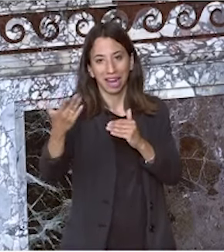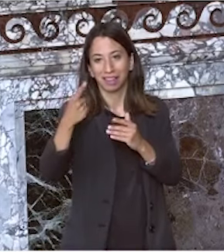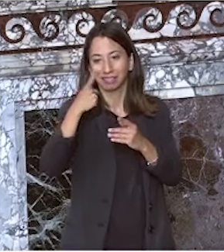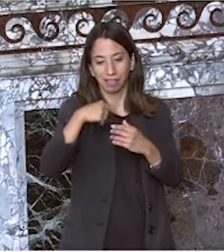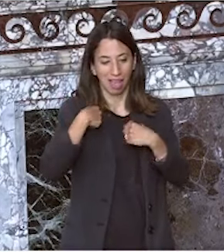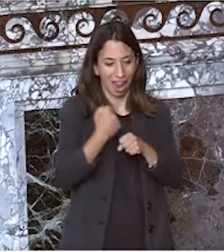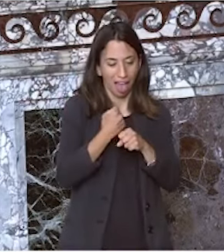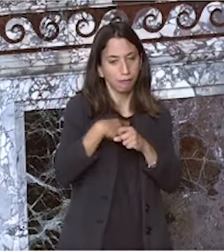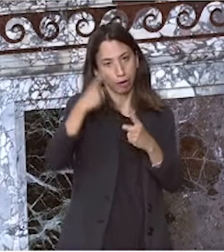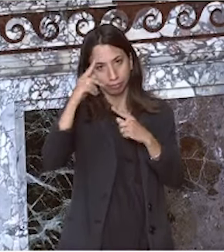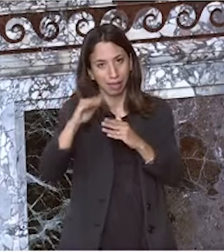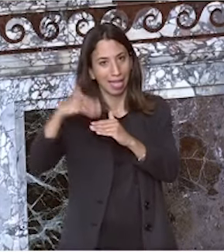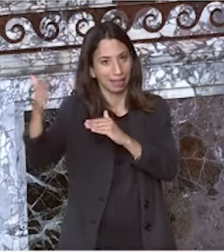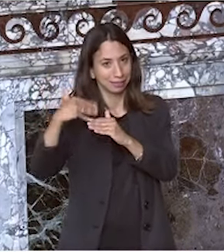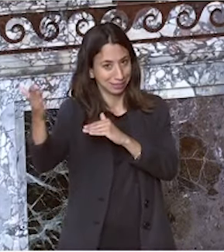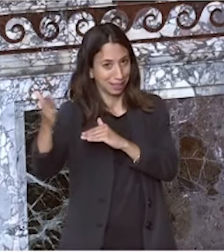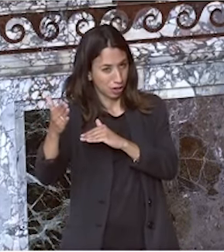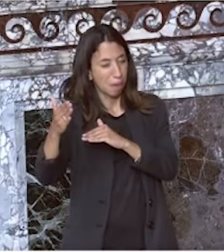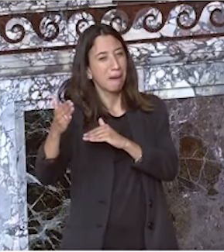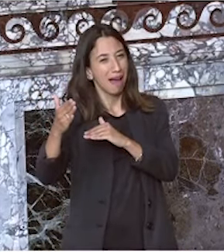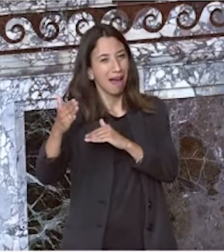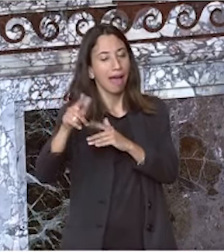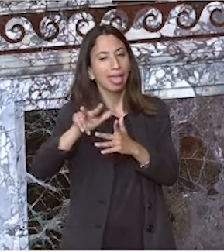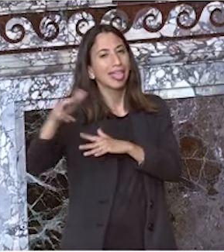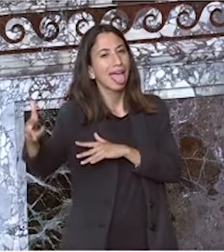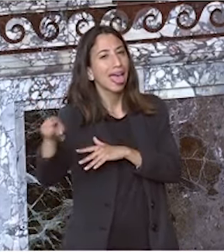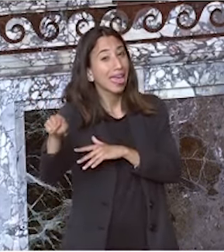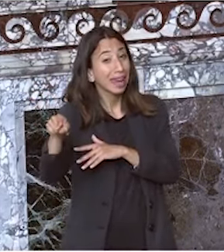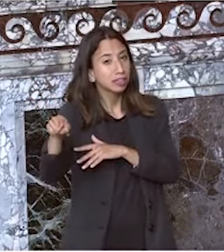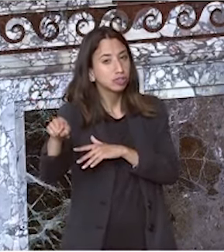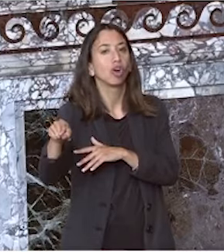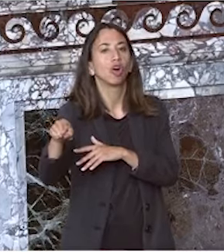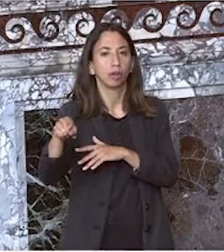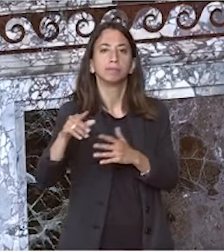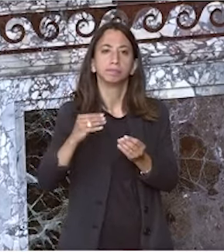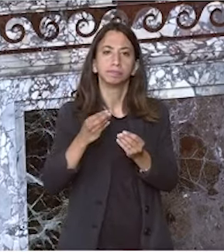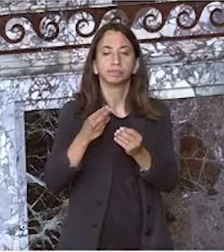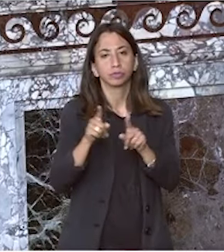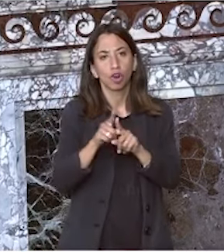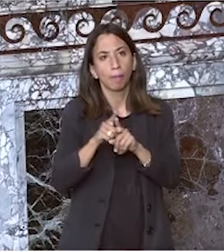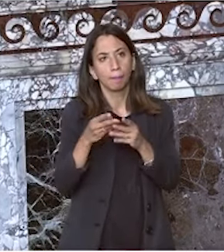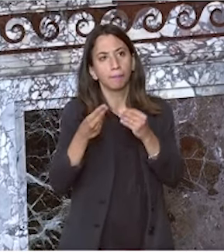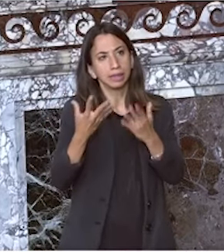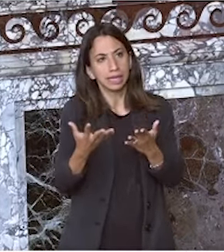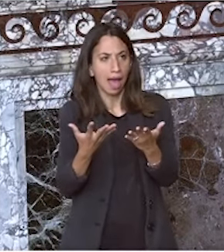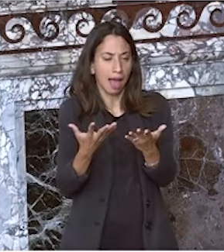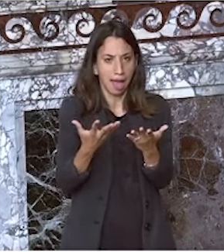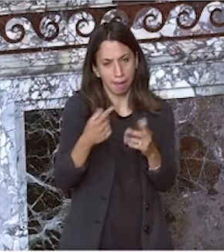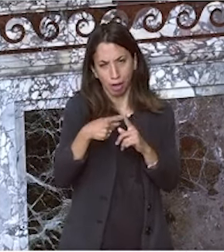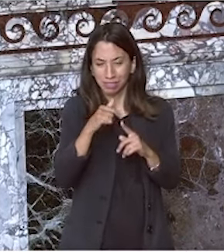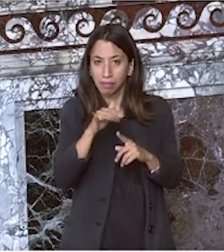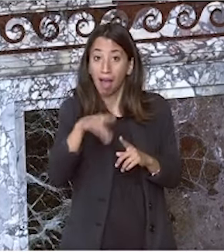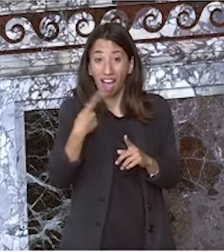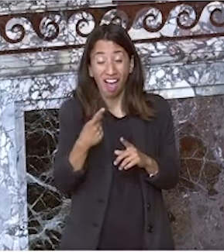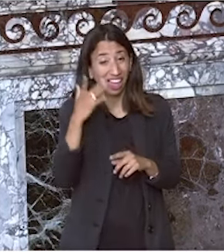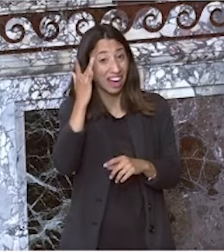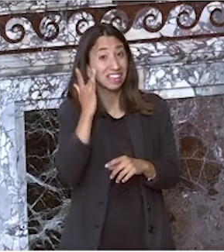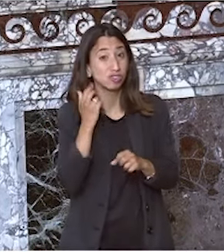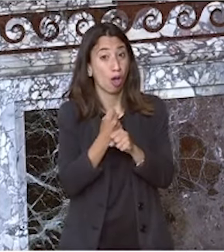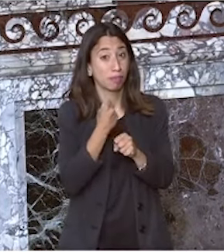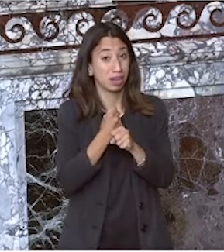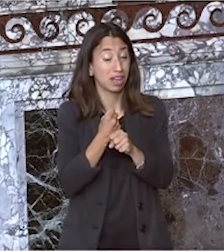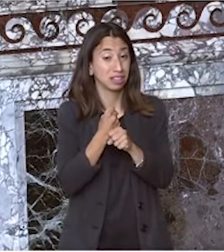attività. Il ricorso a terze parti consente di innalzare l'efficienza, ma genera rischi operativi che possono